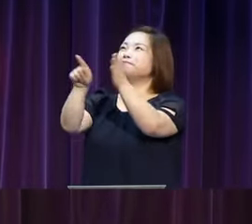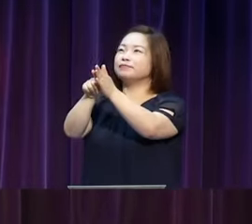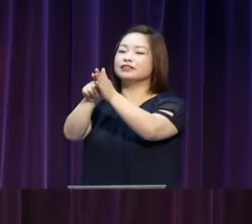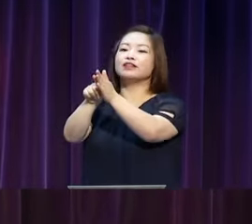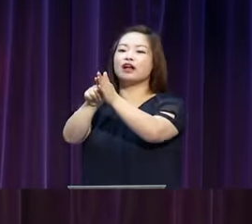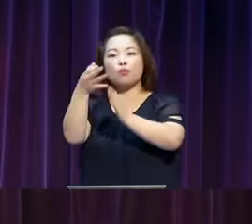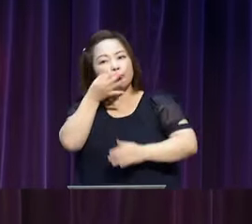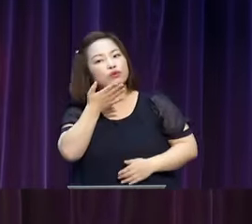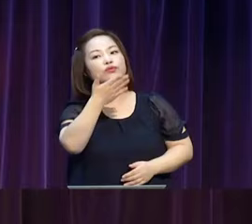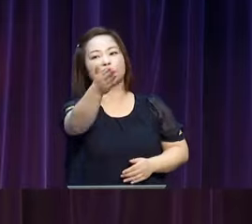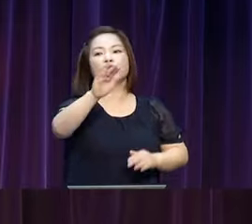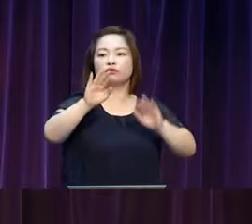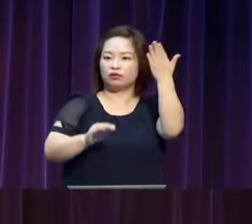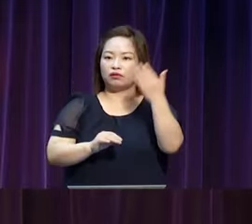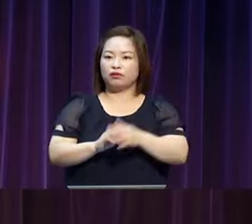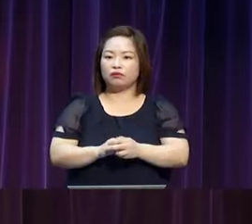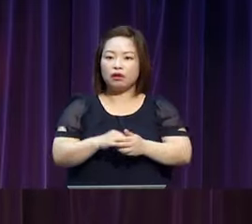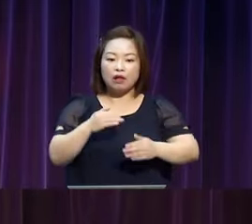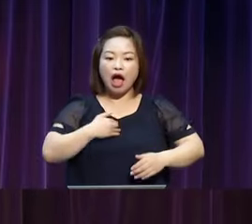아유 하나님 별거 아니야.